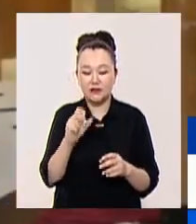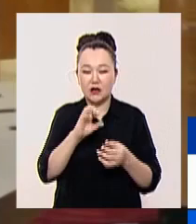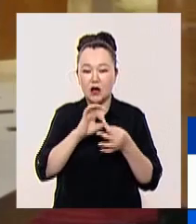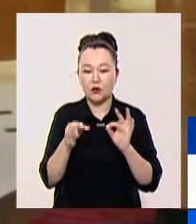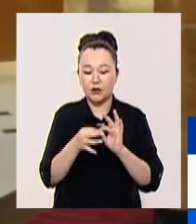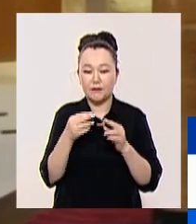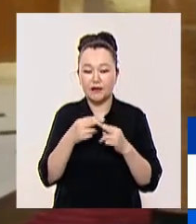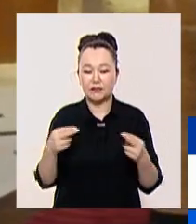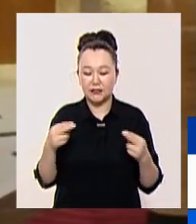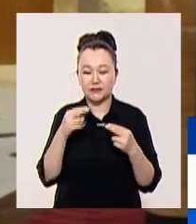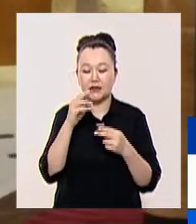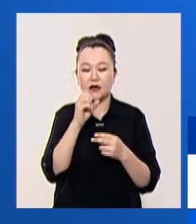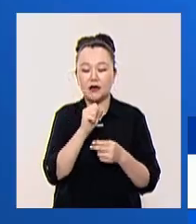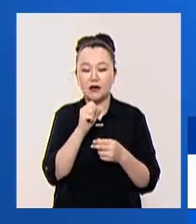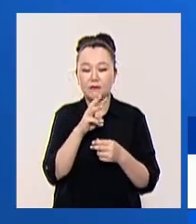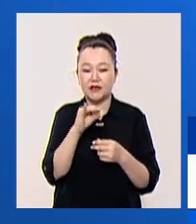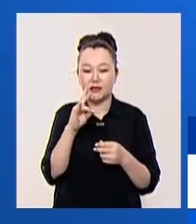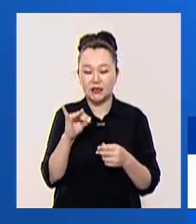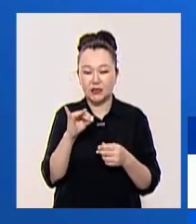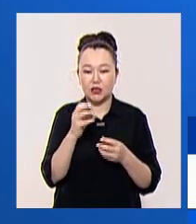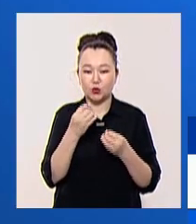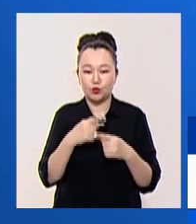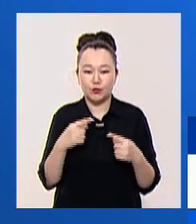Mercedes, Nissan, Mini Cooper и другие.